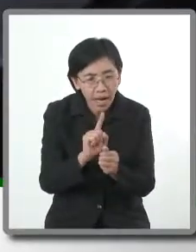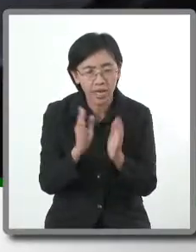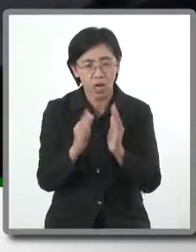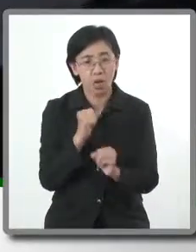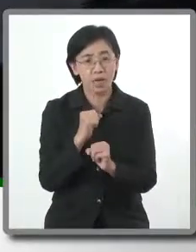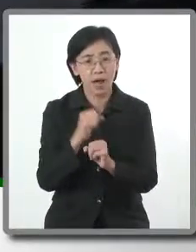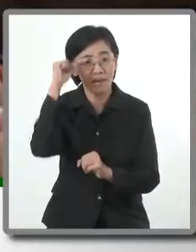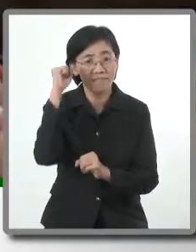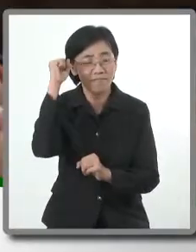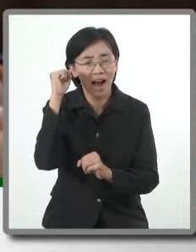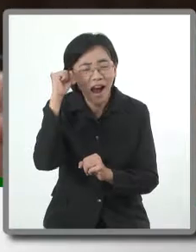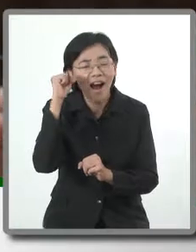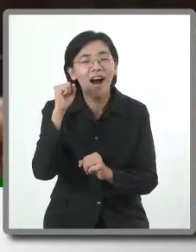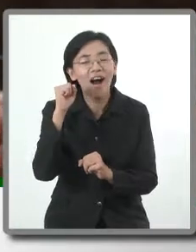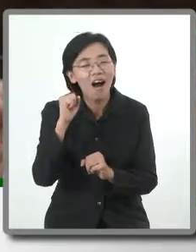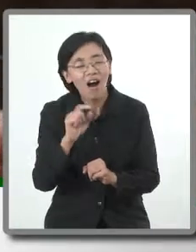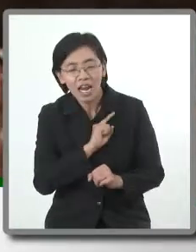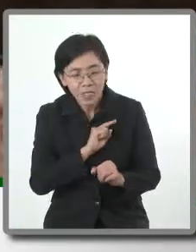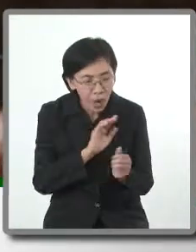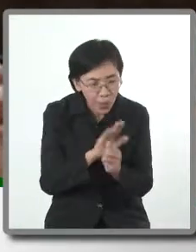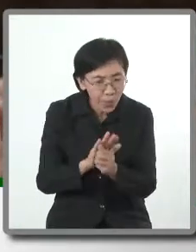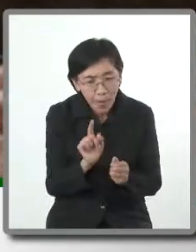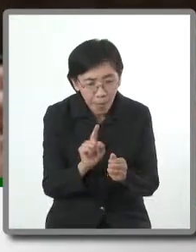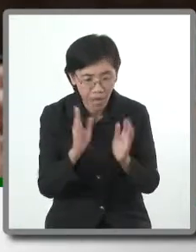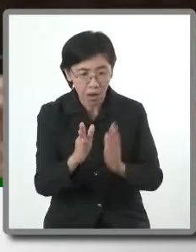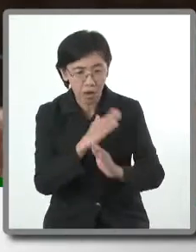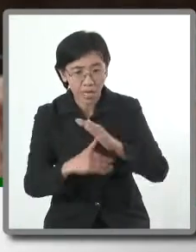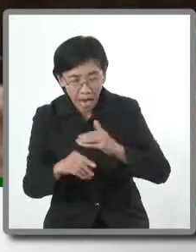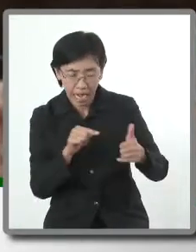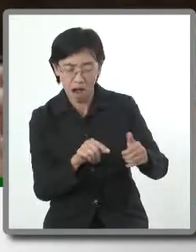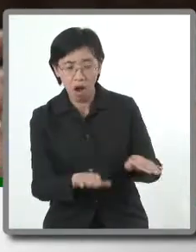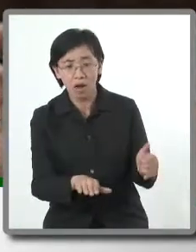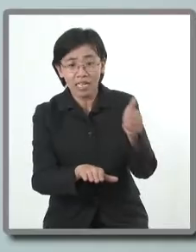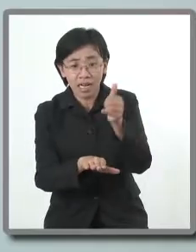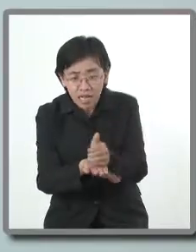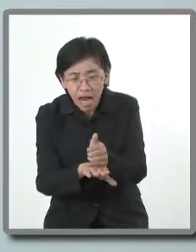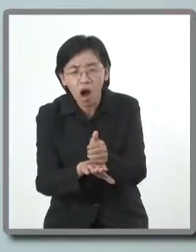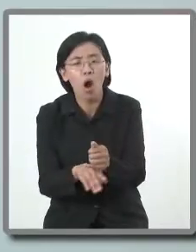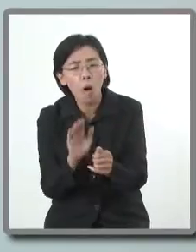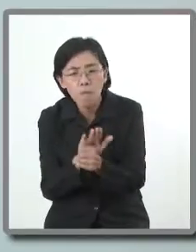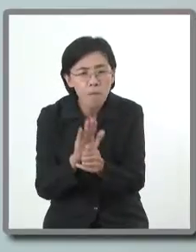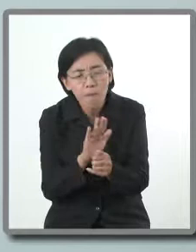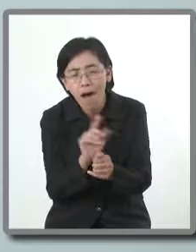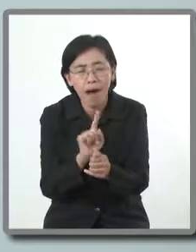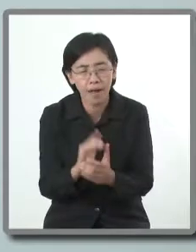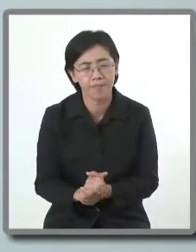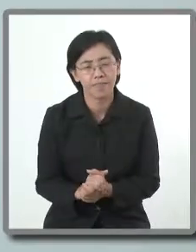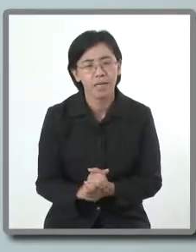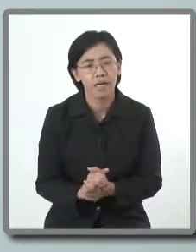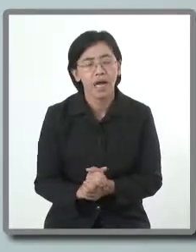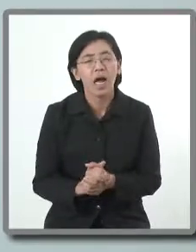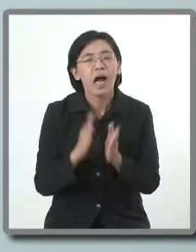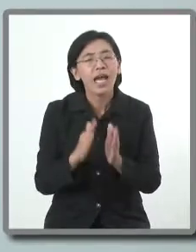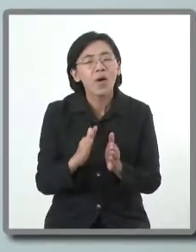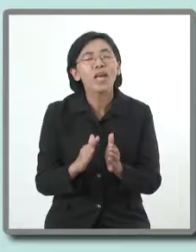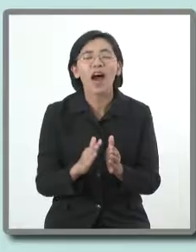องปฏิบัติยังไงบ้างนะครับของคนพิการจะต้องปฏิบัติยังไงบ้างเพื่อให้การใช้รถโดยสารประจำทางเนี่ยเกิดความส